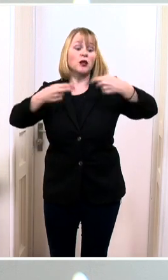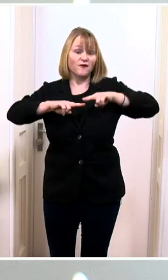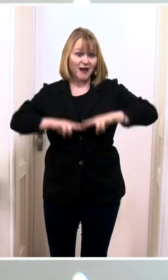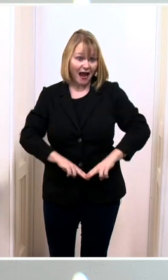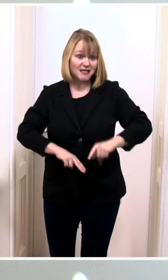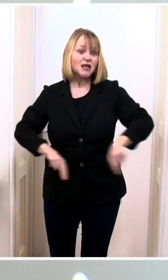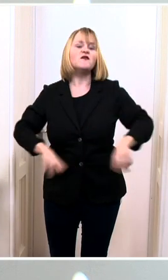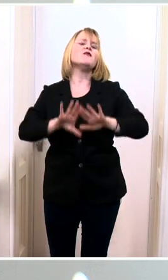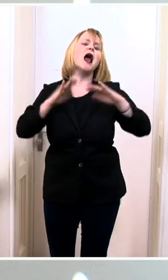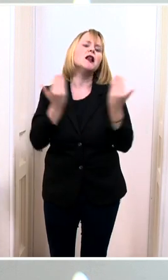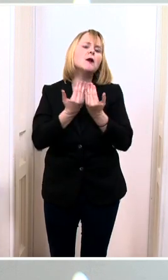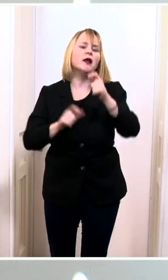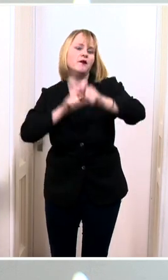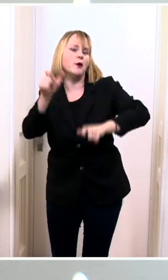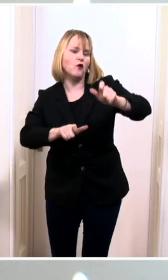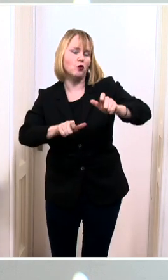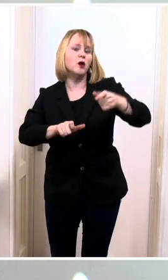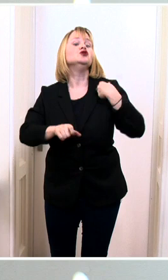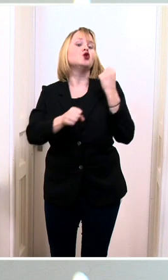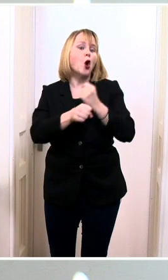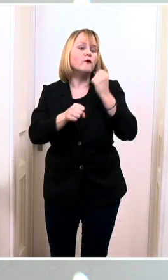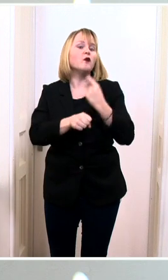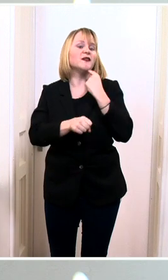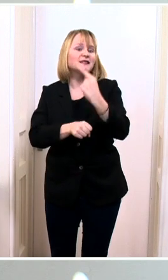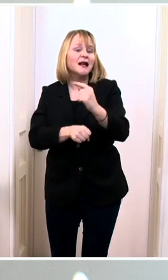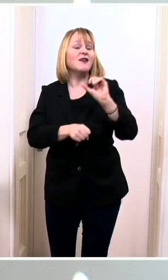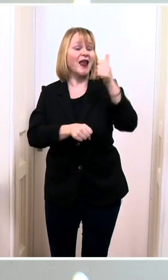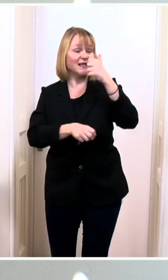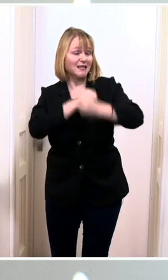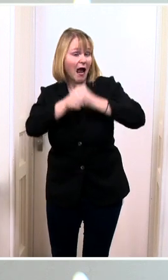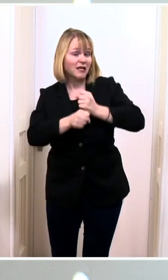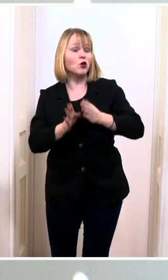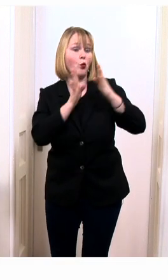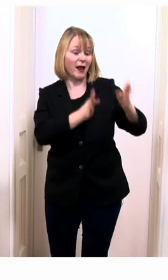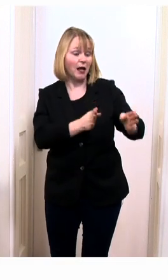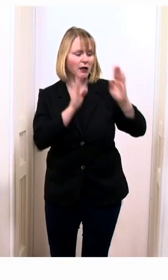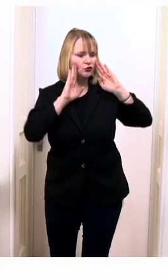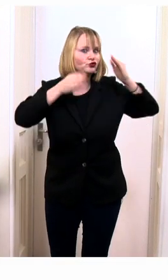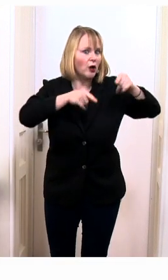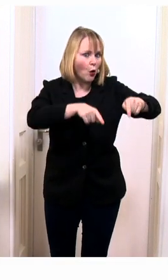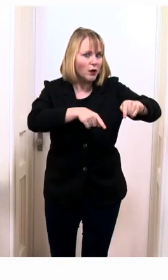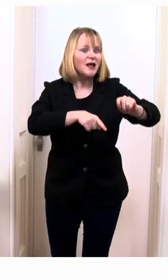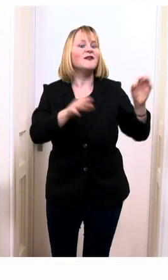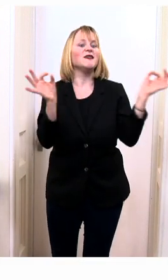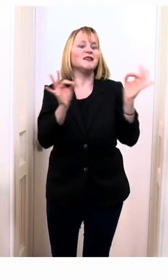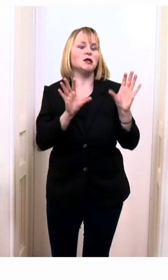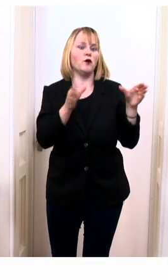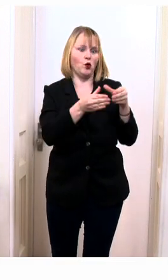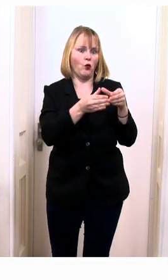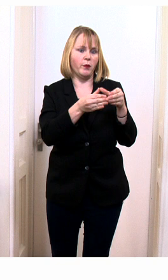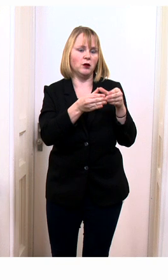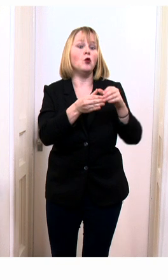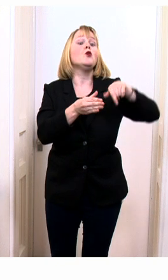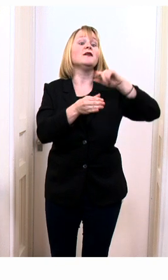anschauen, dann habe ich ja schon mehrfach gesagt, im ersten Quartal werden wir uns auf die Risikogruppen konzentrieren, im zweiten Quartal auf